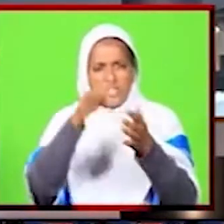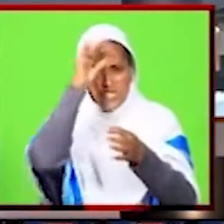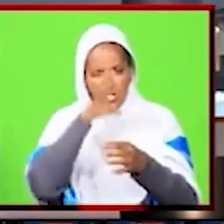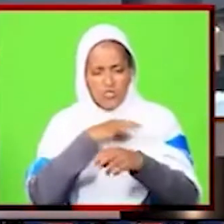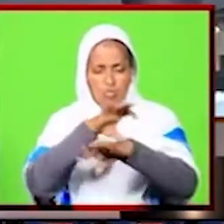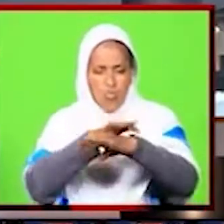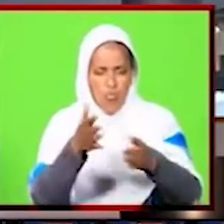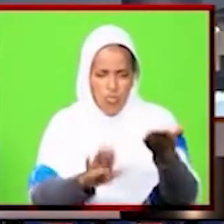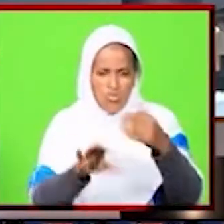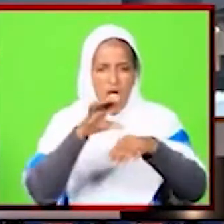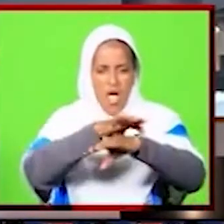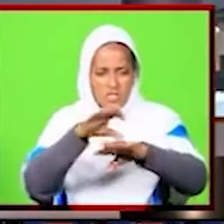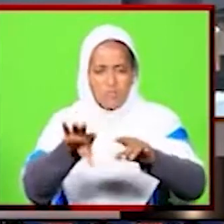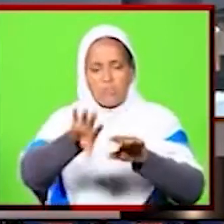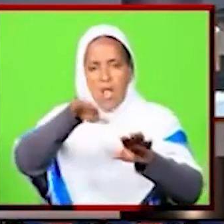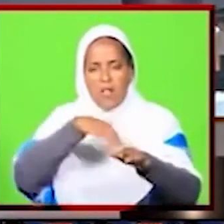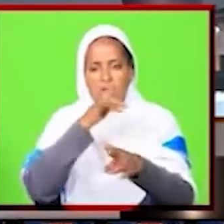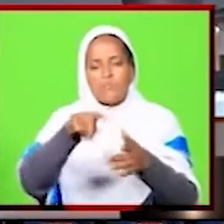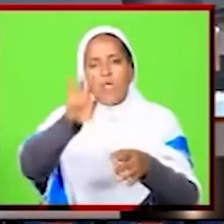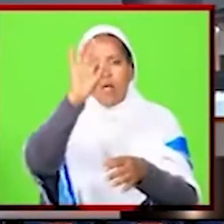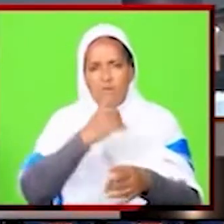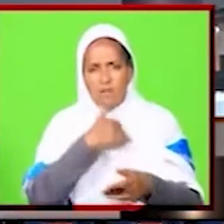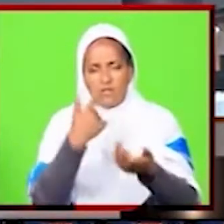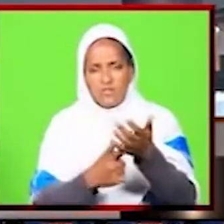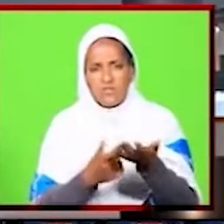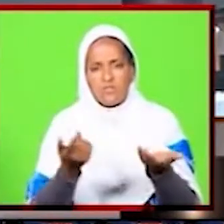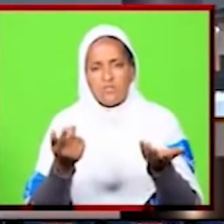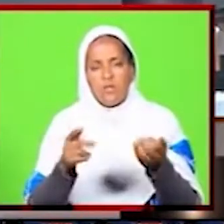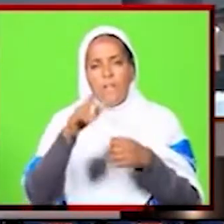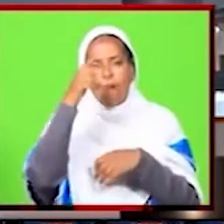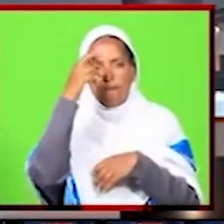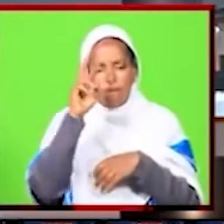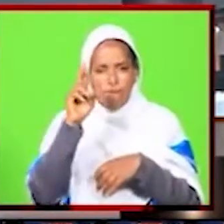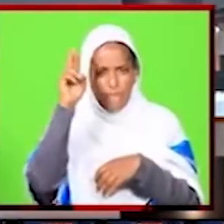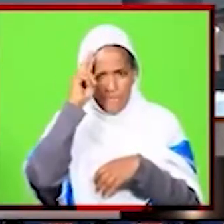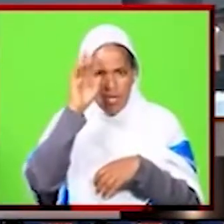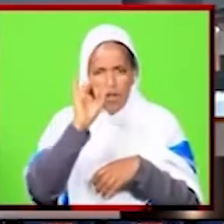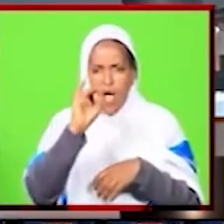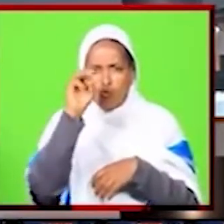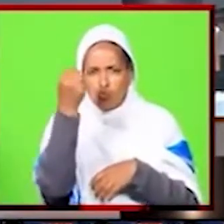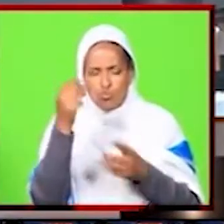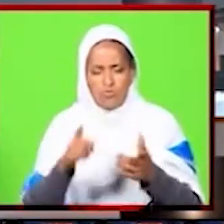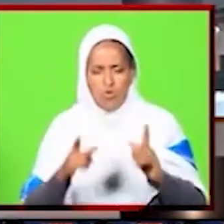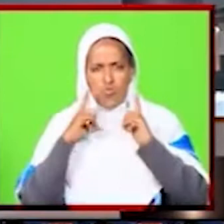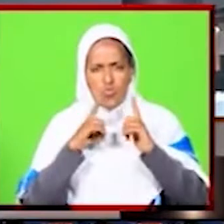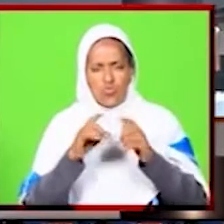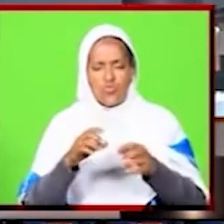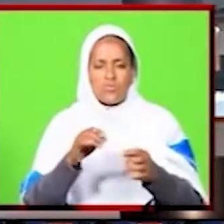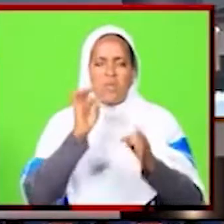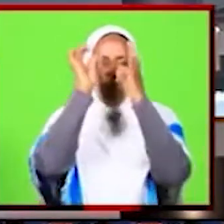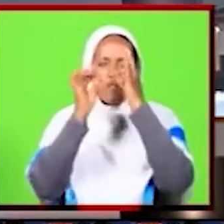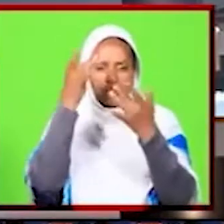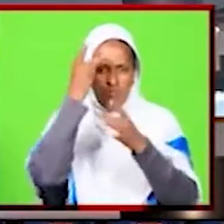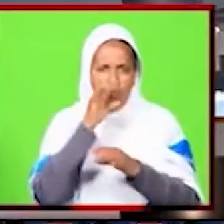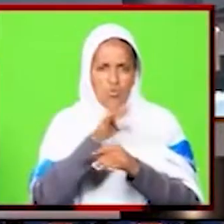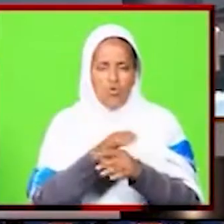ቅሬቶች ሁሉ ሳይቀር የሰው አጽሞች ሁሉ ሳይቀሩ በዛ መንገድ ተገኝተዋል። ጲላጦስ ስለመኖሩ ተረት ነው የሚሉ ሁሉ ነበሩ። እስከ ቅርብ